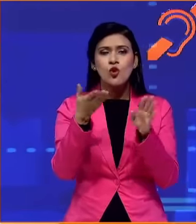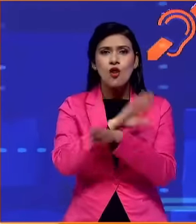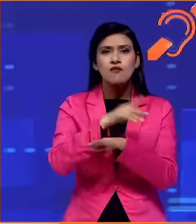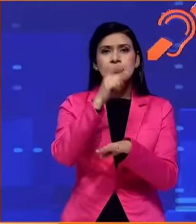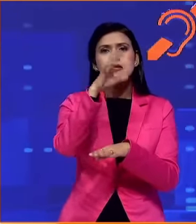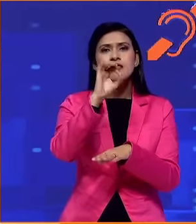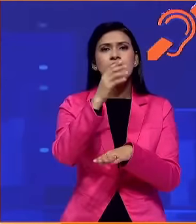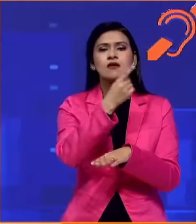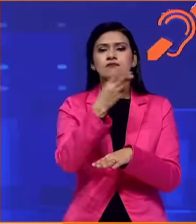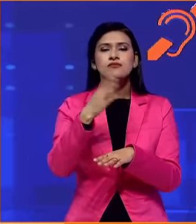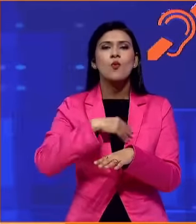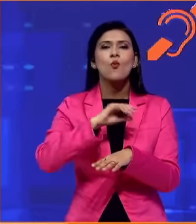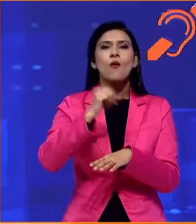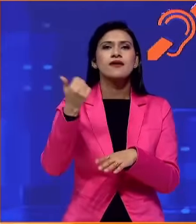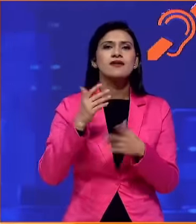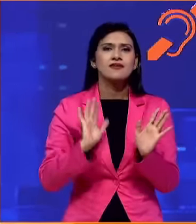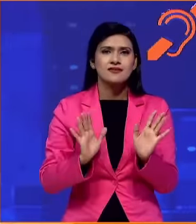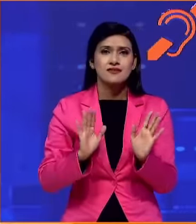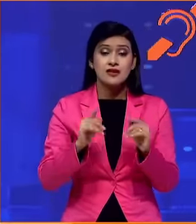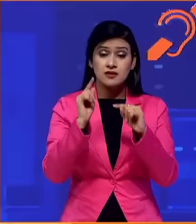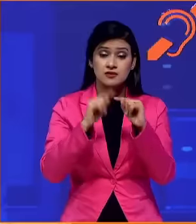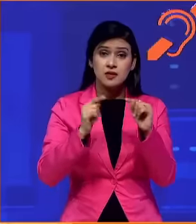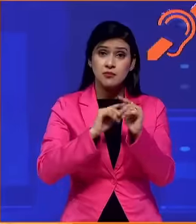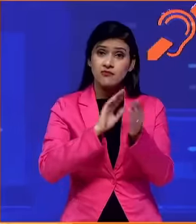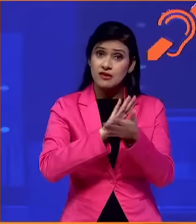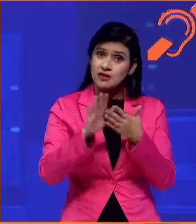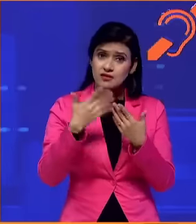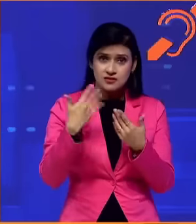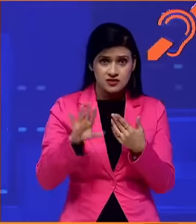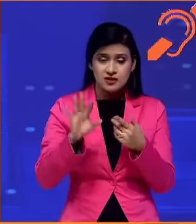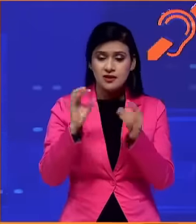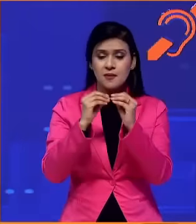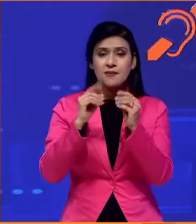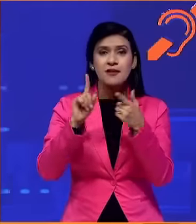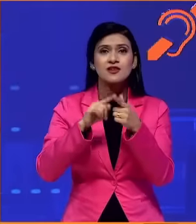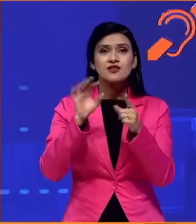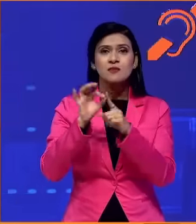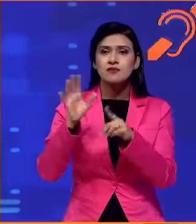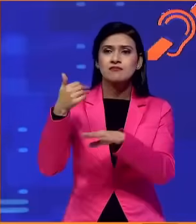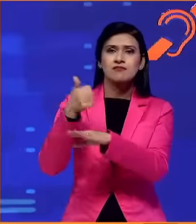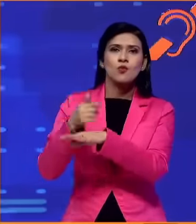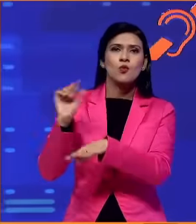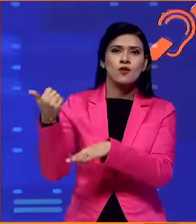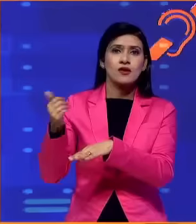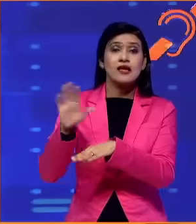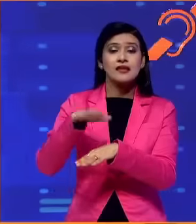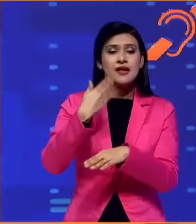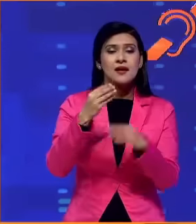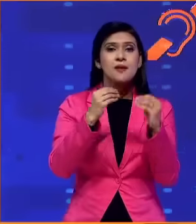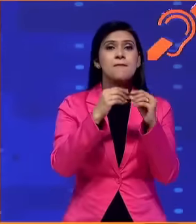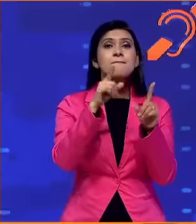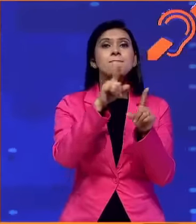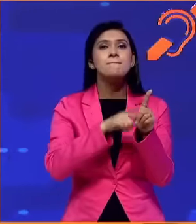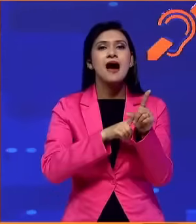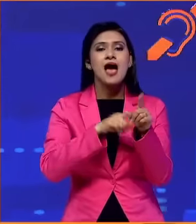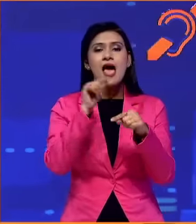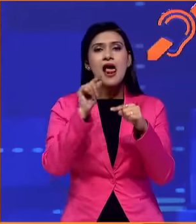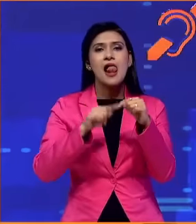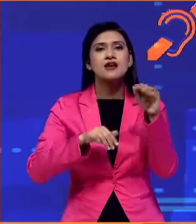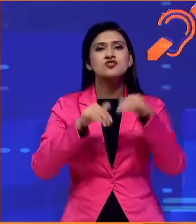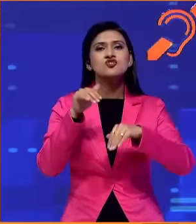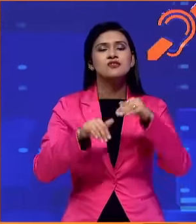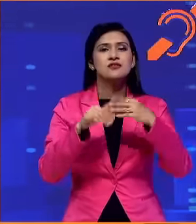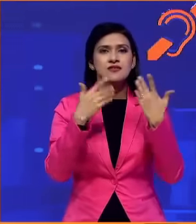आपकीजानकारीकेलिएबतादेंकिहमने200सीटोंमेंसे70सीटेंजीतीहैं।चुनाव समाप्तहोनेकेबादभाजपाकीसरकारकागठनहुआ। तीनसप्ताहकेभीतरही वहांउपचुनाव